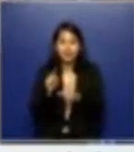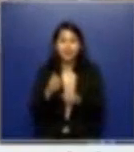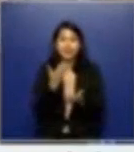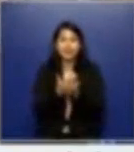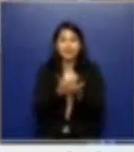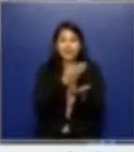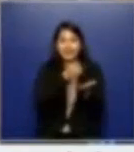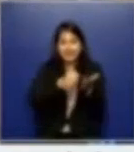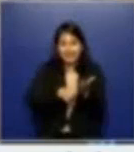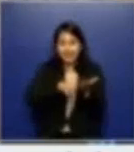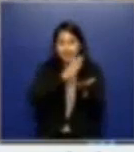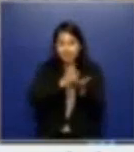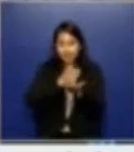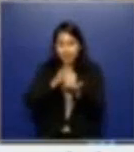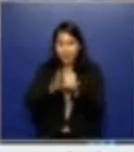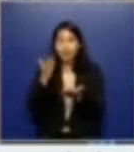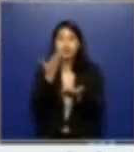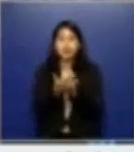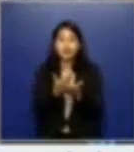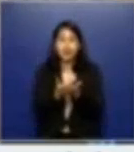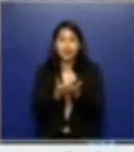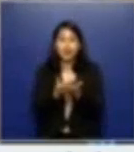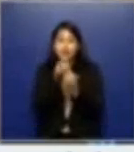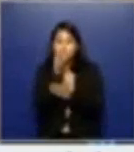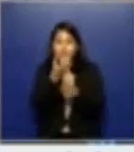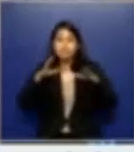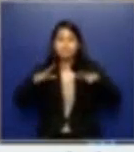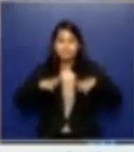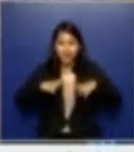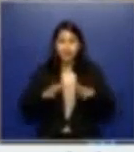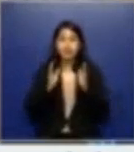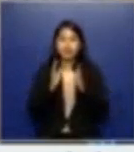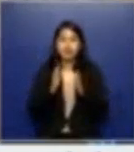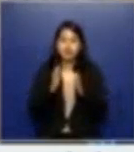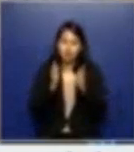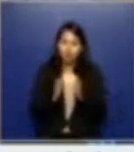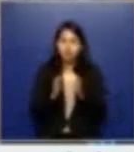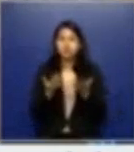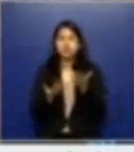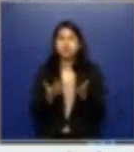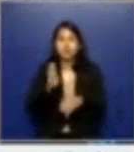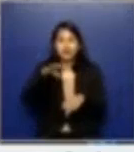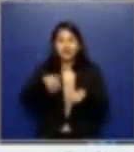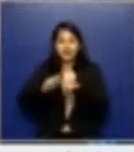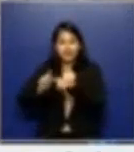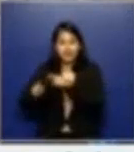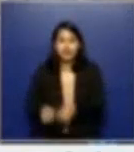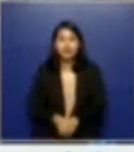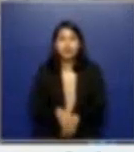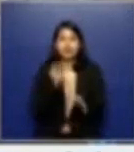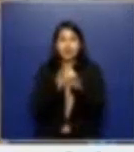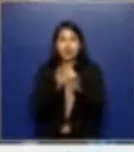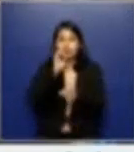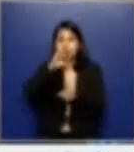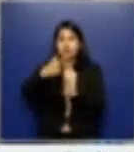หนี้การพักหนี้ไม่ว่าจะรายเล็กรายน้อยรายย่อยรายใหญ่ทยอยหมดแล้วครับแบงค์ให้เวลา3